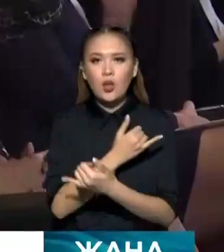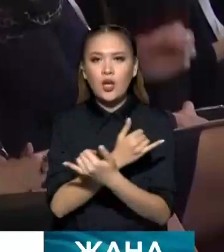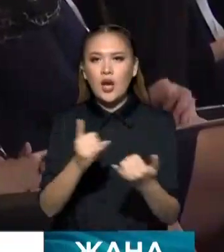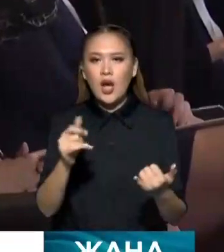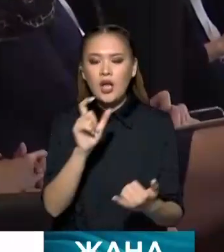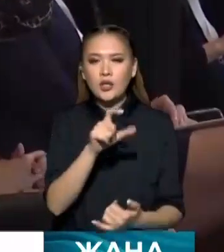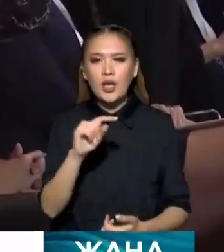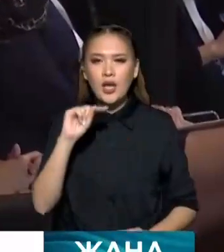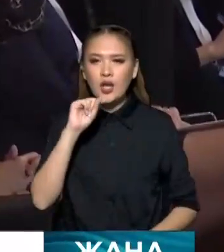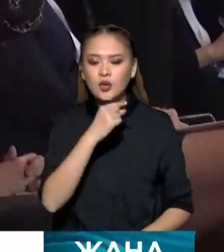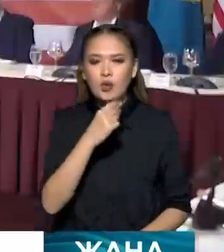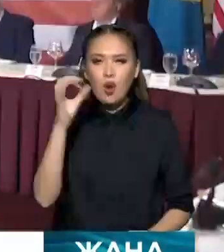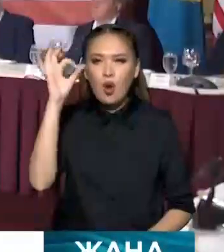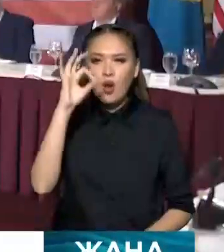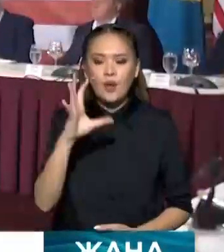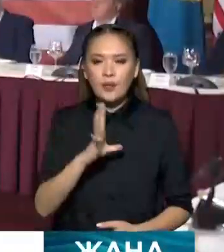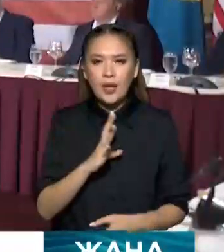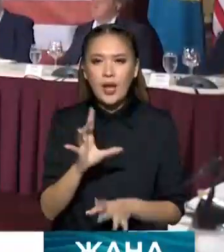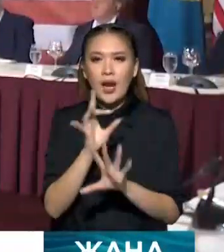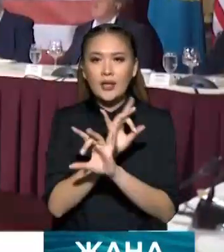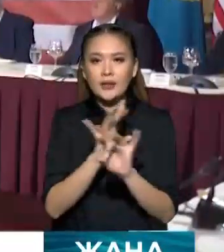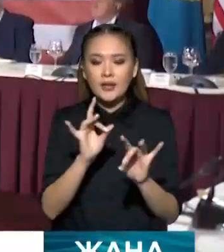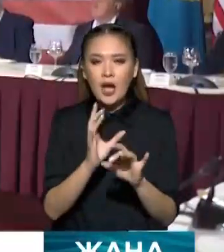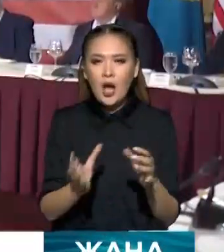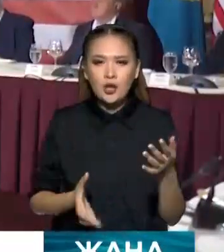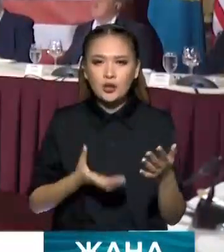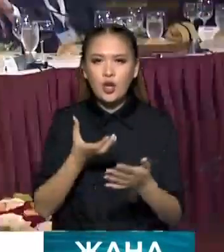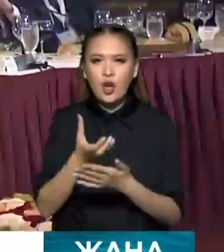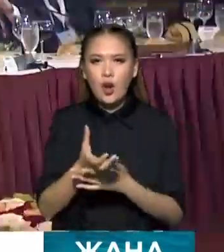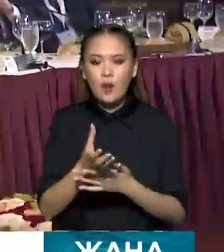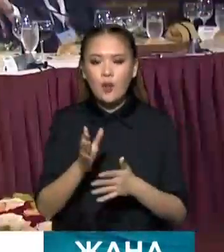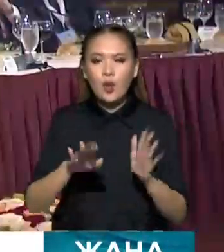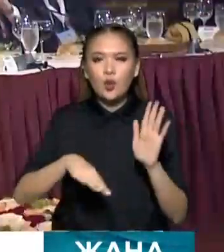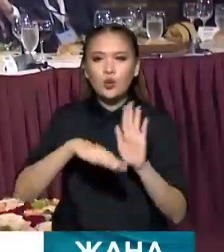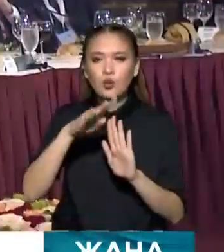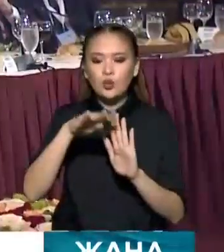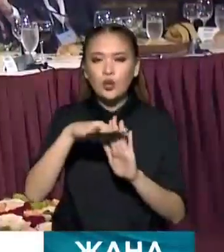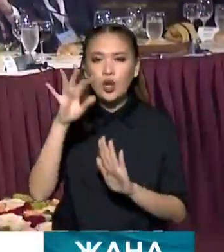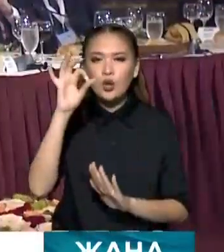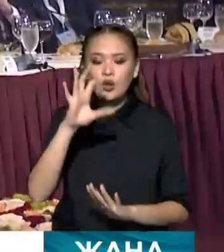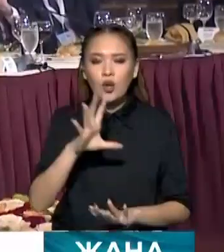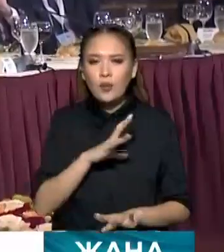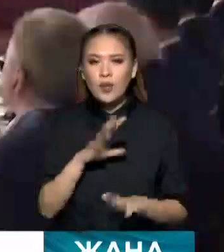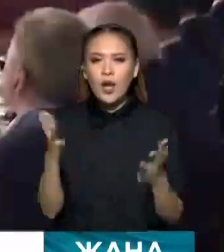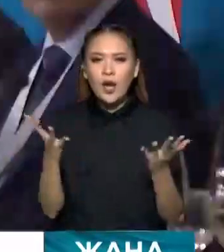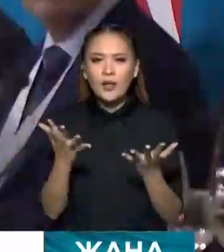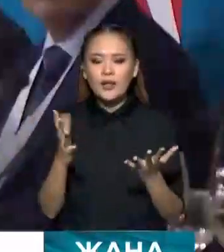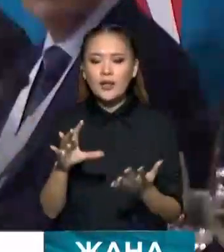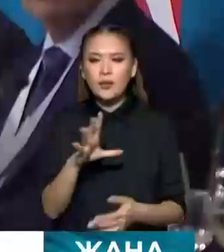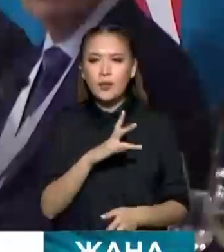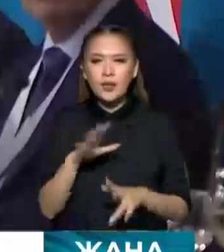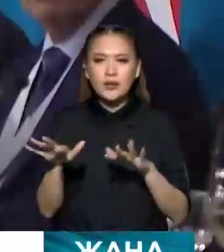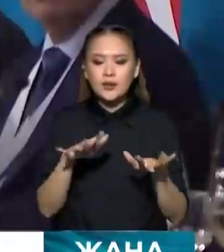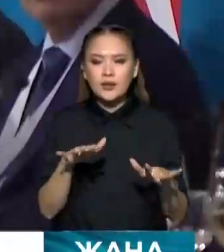елдің экономикалық әлеуеті жайлы айтып берді. Инвестициялық атмосфераны жақсарту үшін атқарылған шаруадан хабардар етті.